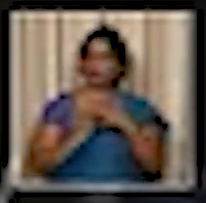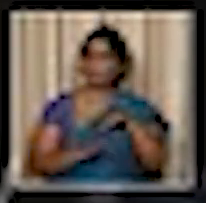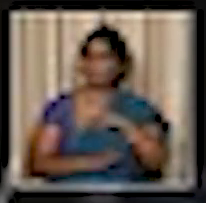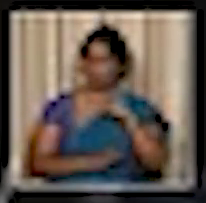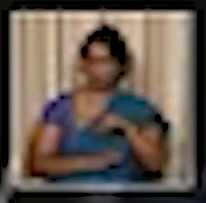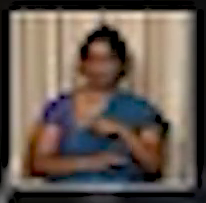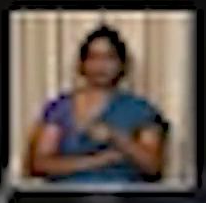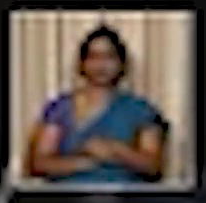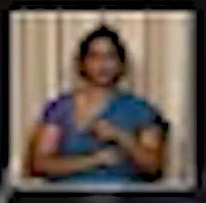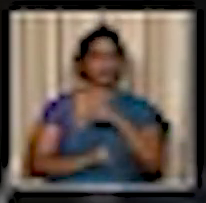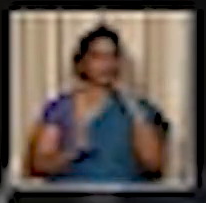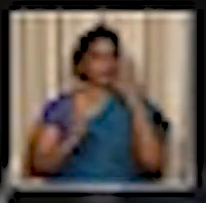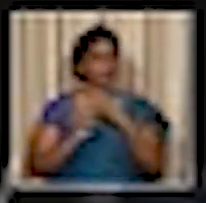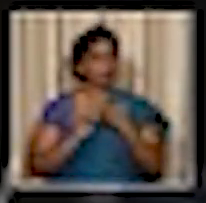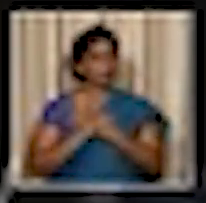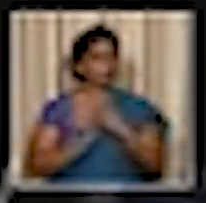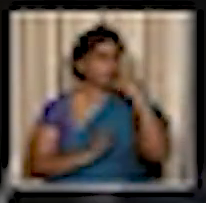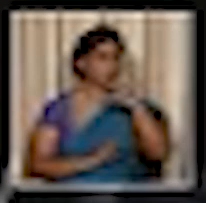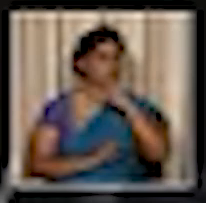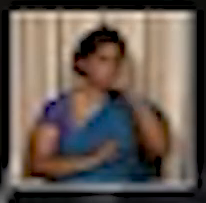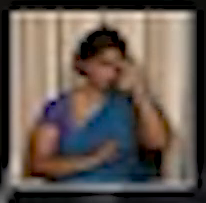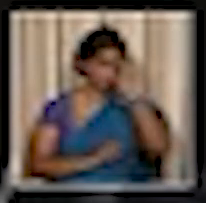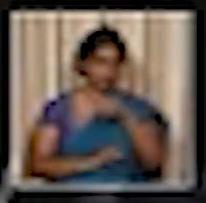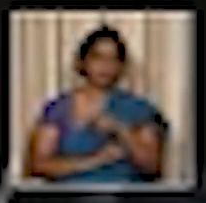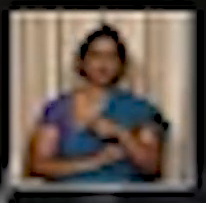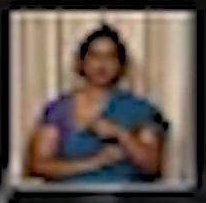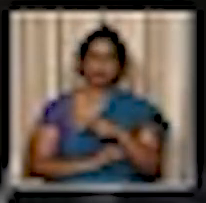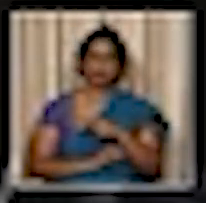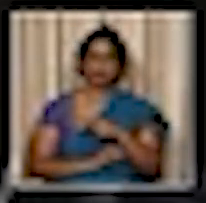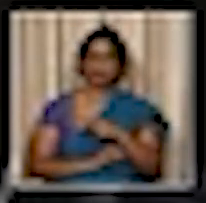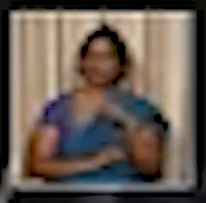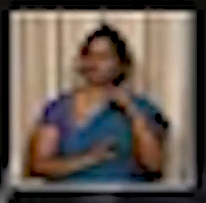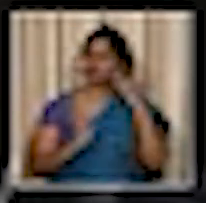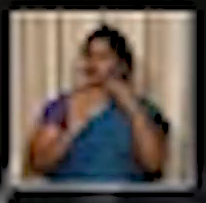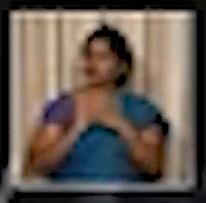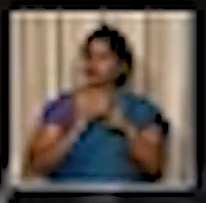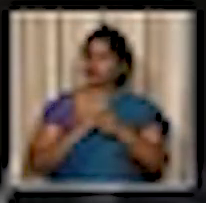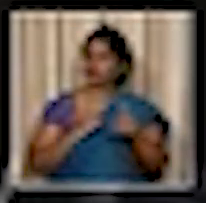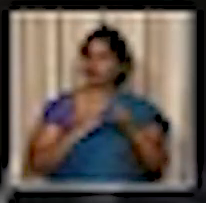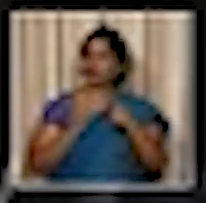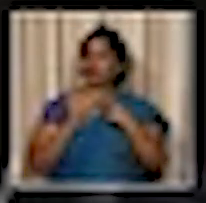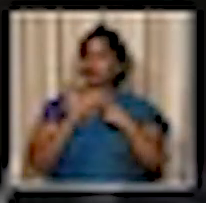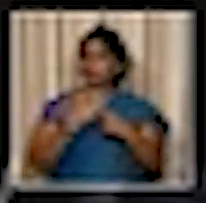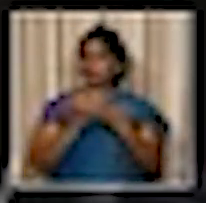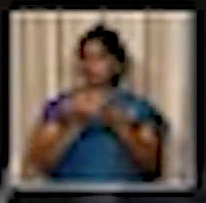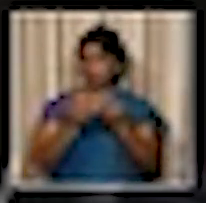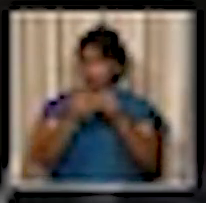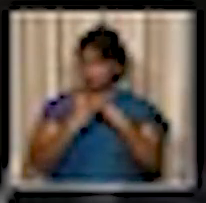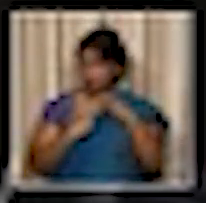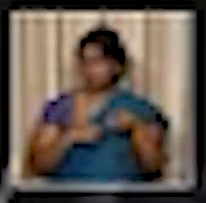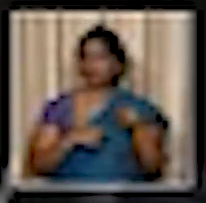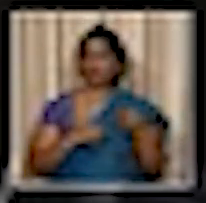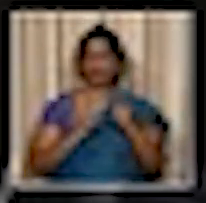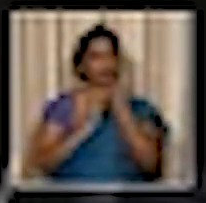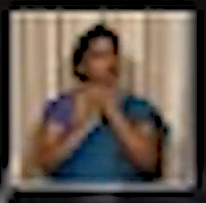ඇත. ඒ සම්බන්ධව ගරු නියෝජ්‍ය කතානායකතුමනි, මේ පිළිබඳව මේ වන විටත් උත්තරයක් ලබා දීපු නිසා මේ